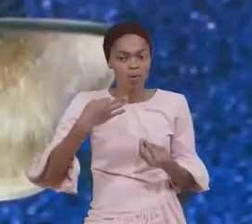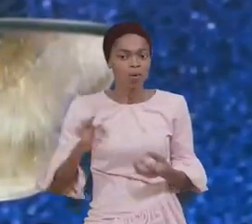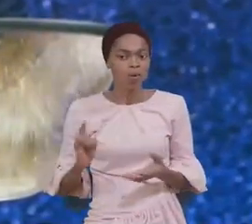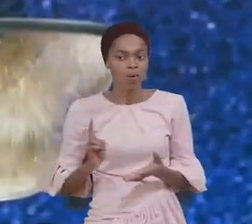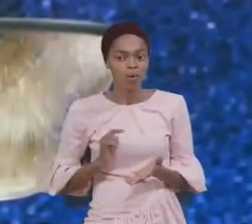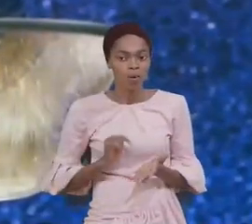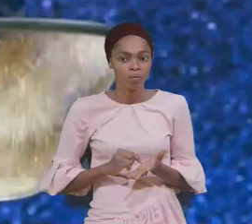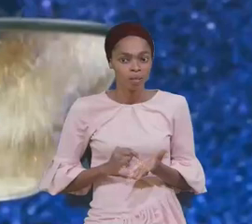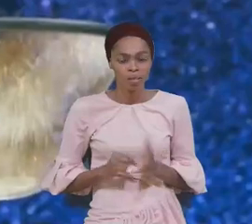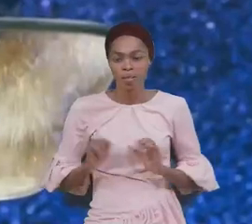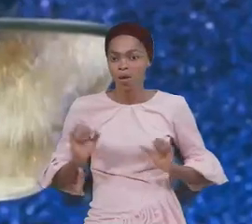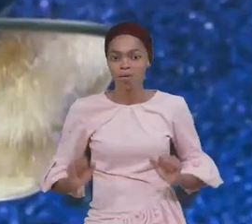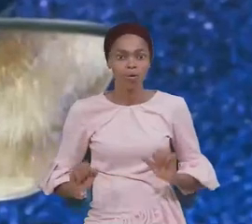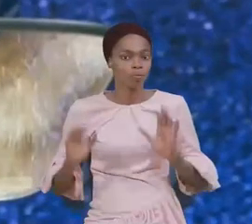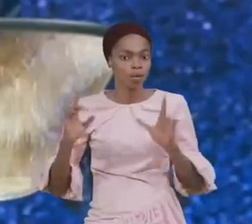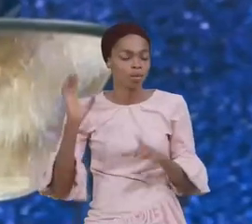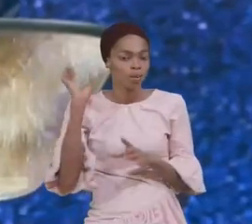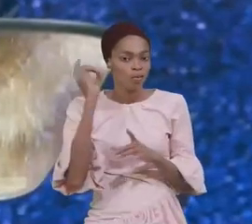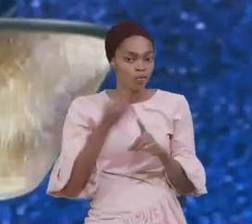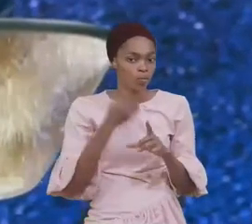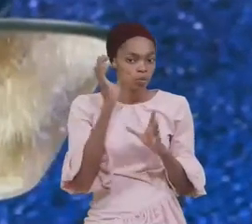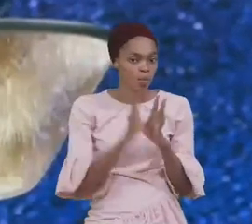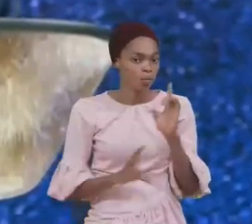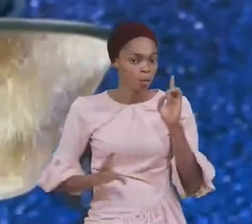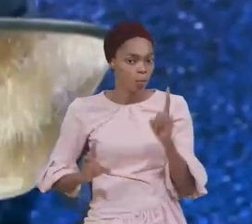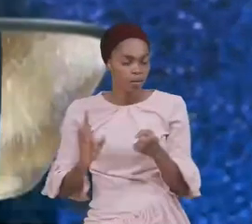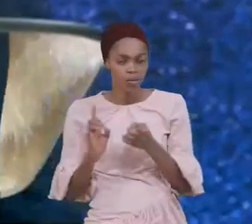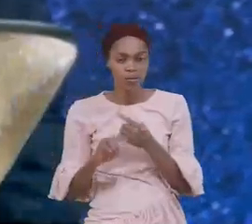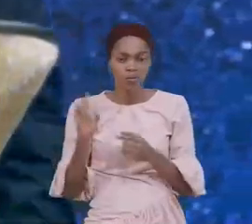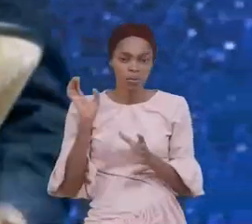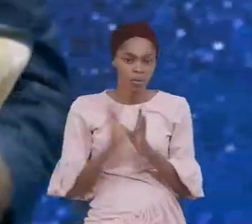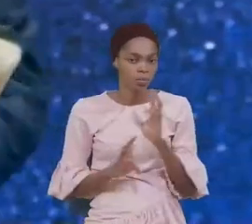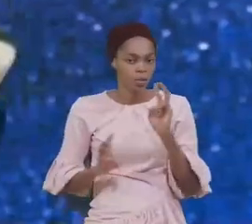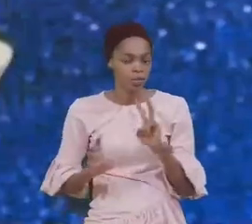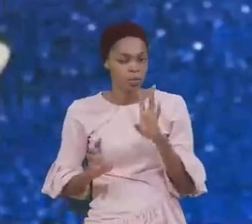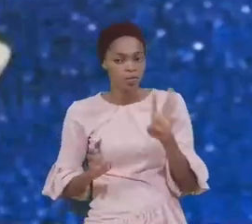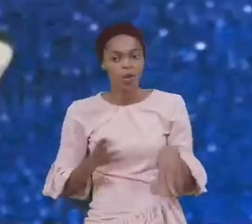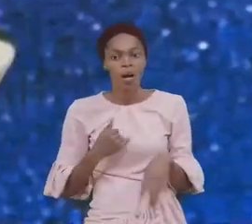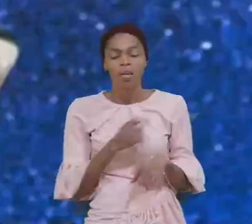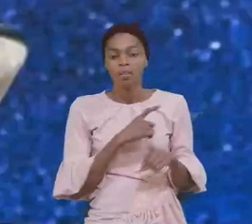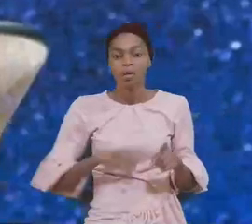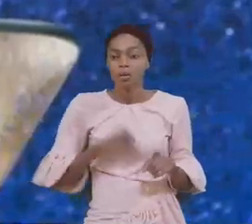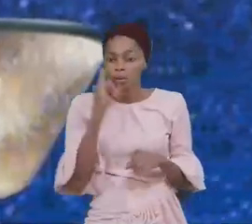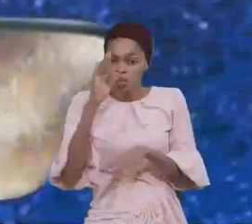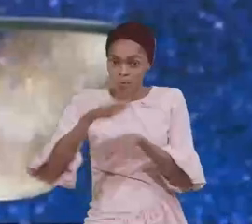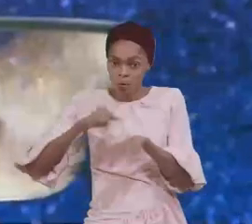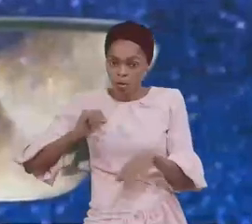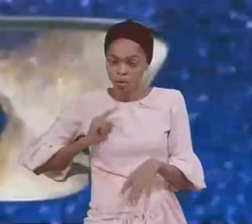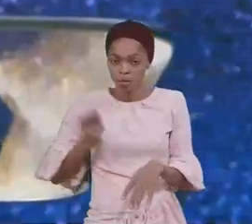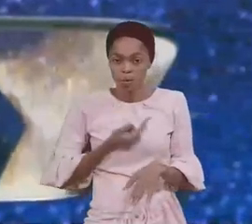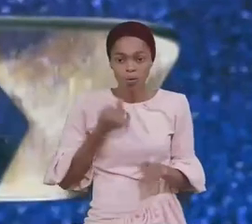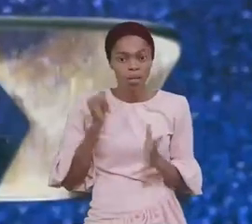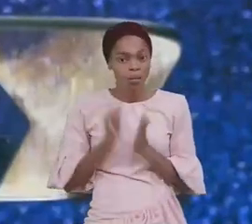de leur engagement du chapitre 1 au chapitre 24. Et le Seigneur nous appelle